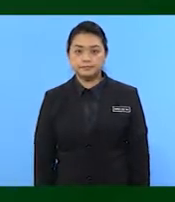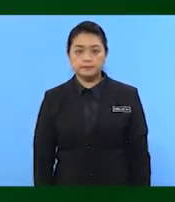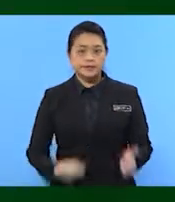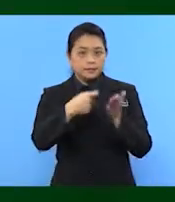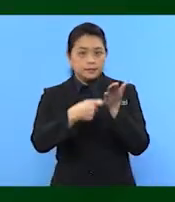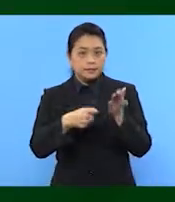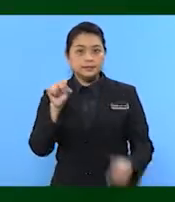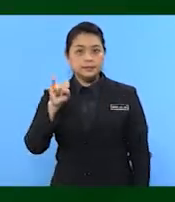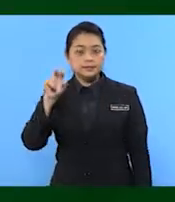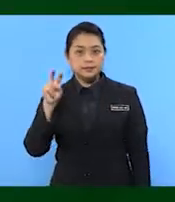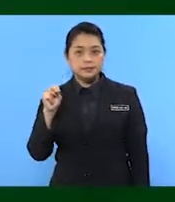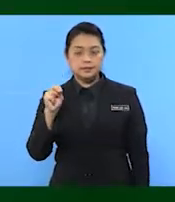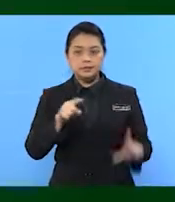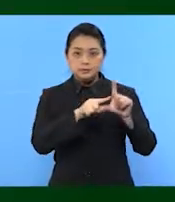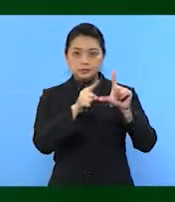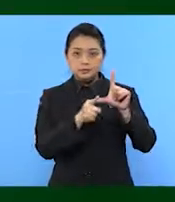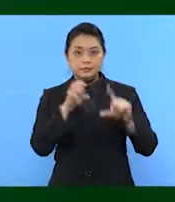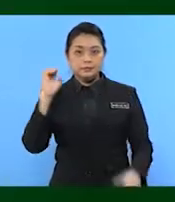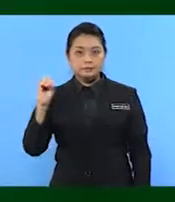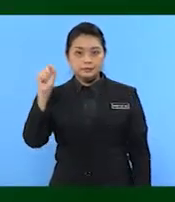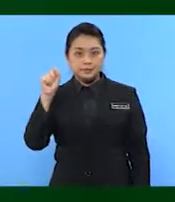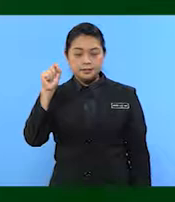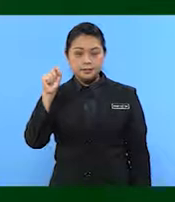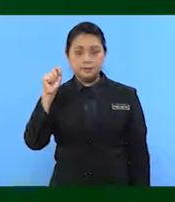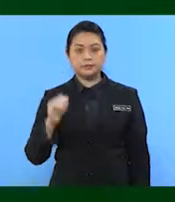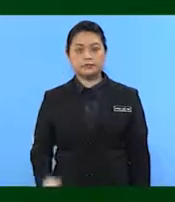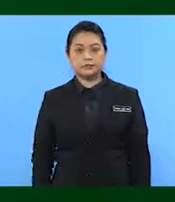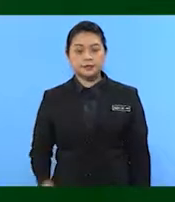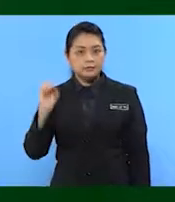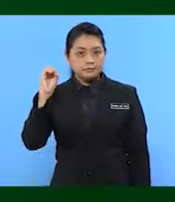Nilai sinus bagi sudut kosong darjah ialah kosong.